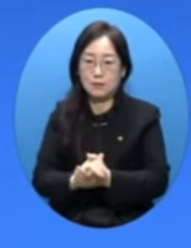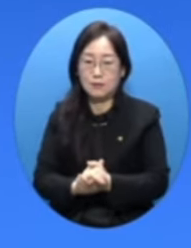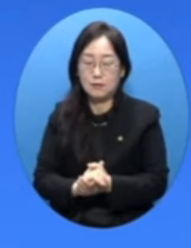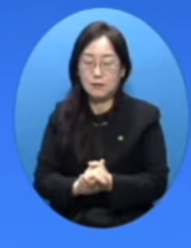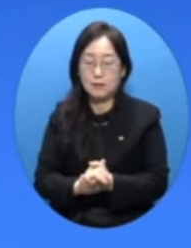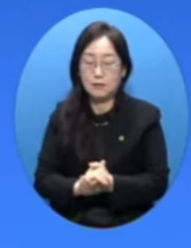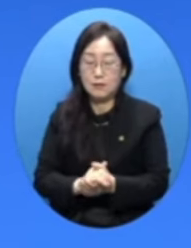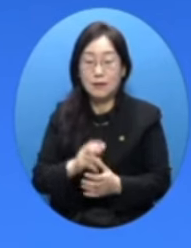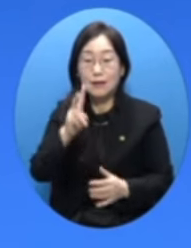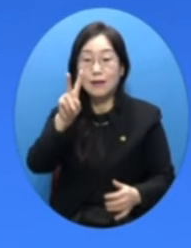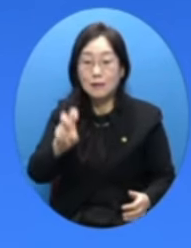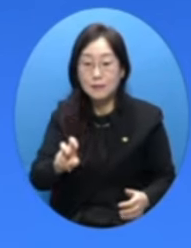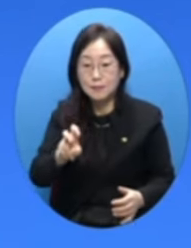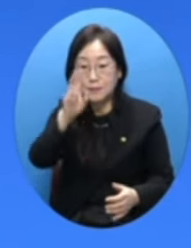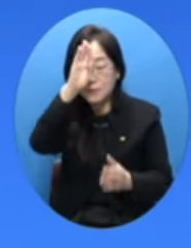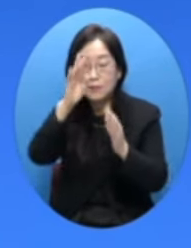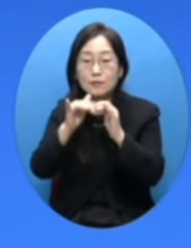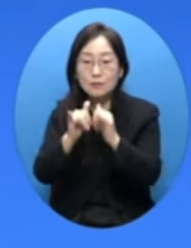암 환자들은